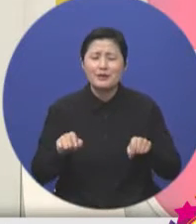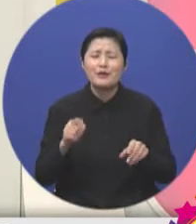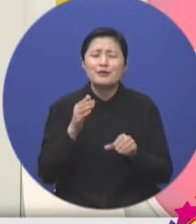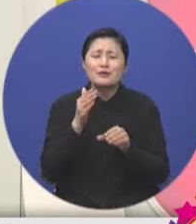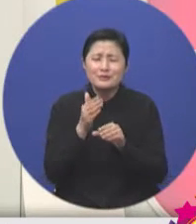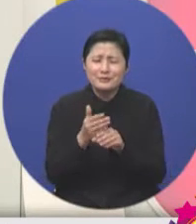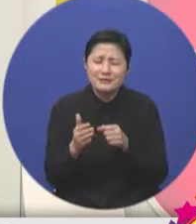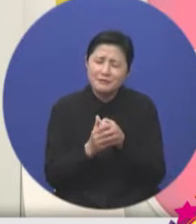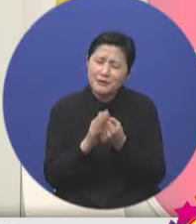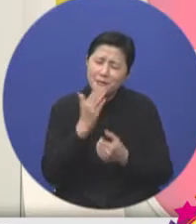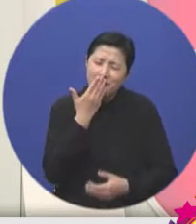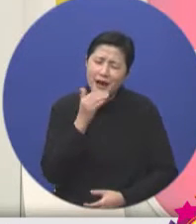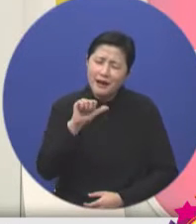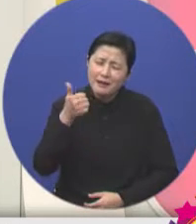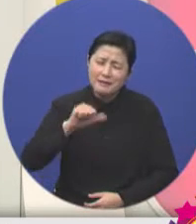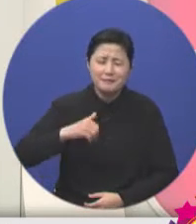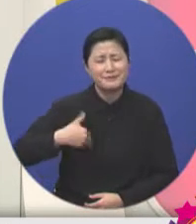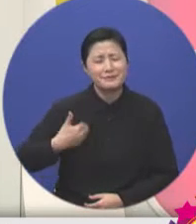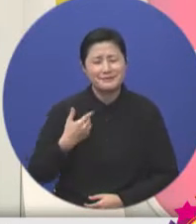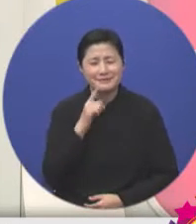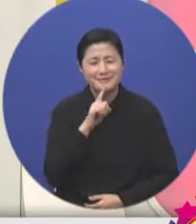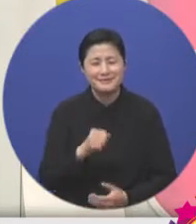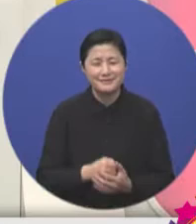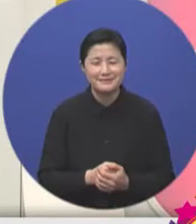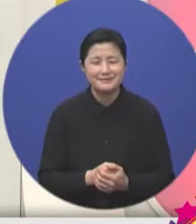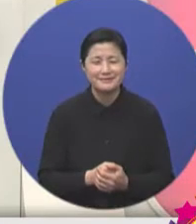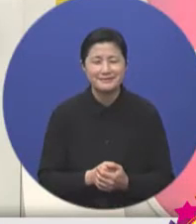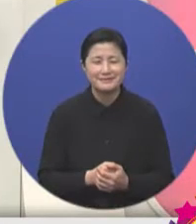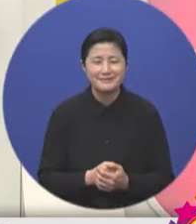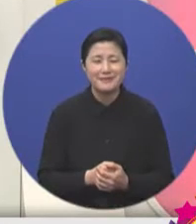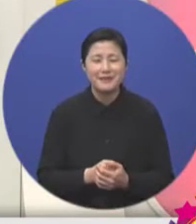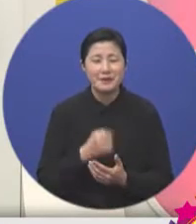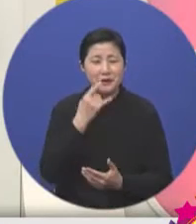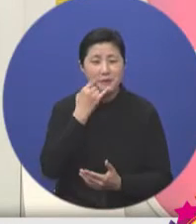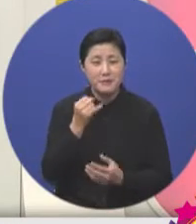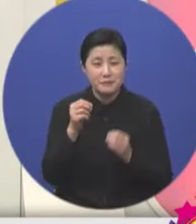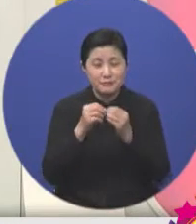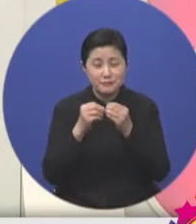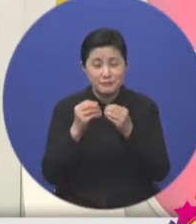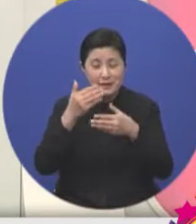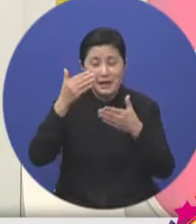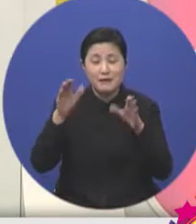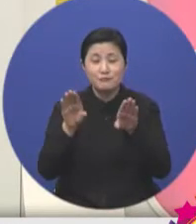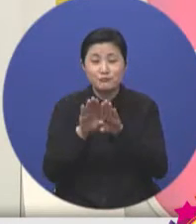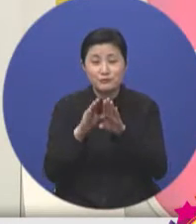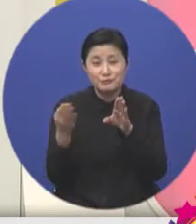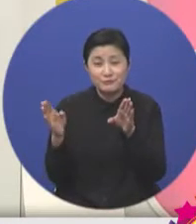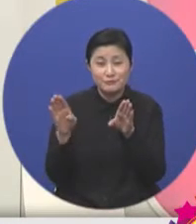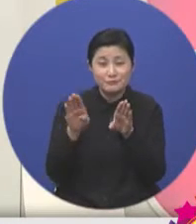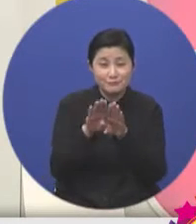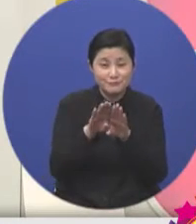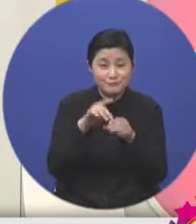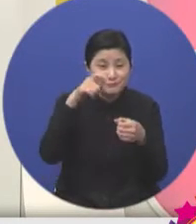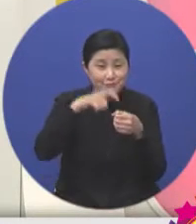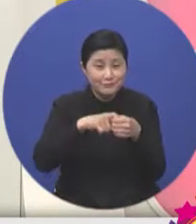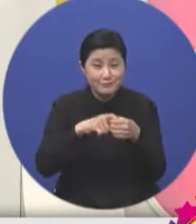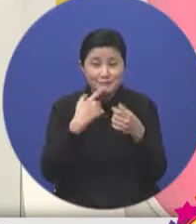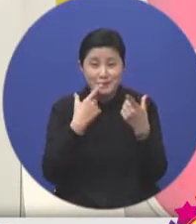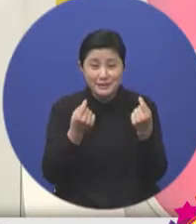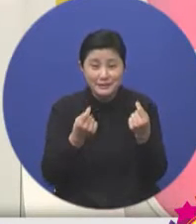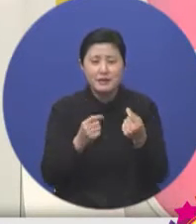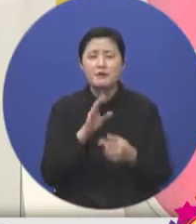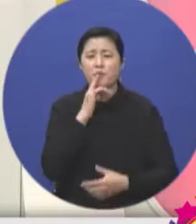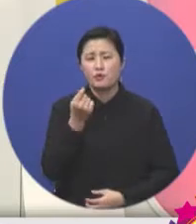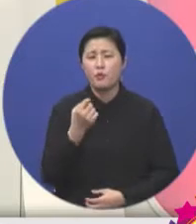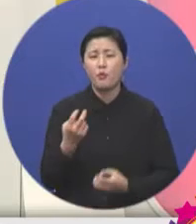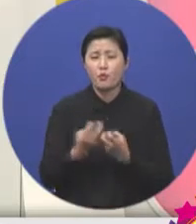떨려가지고 될까 말까 모르겠습니다. 어머님 지금 저 혹시 문 잠가 놓으셨죠? 아유, 어떻게 아시죠? 카페도 다